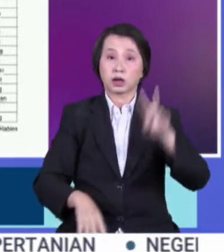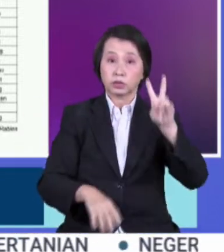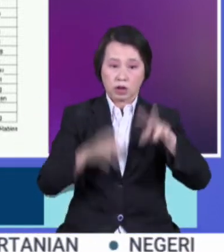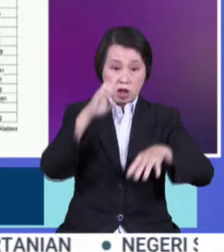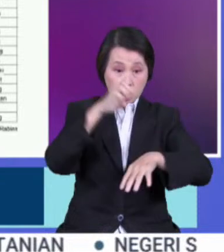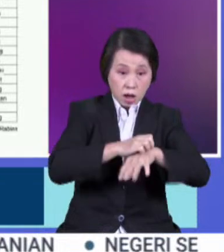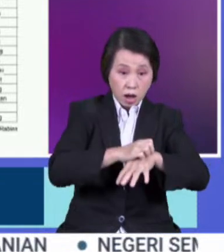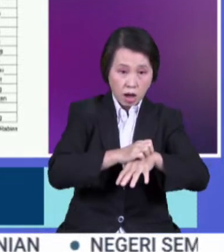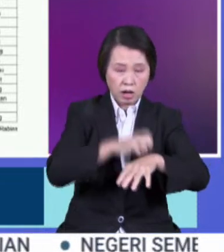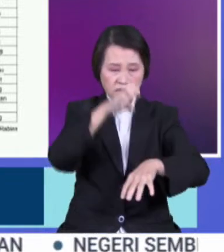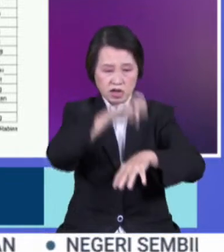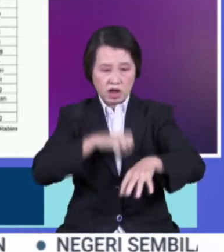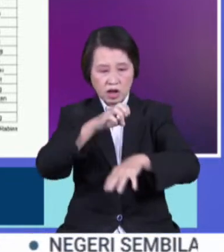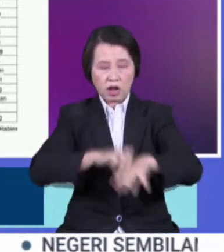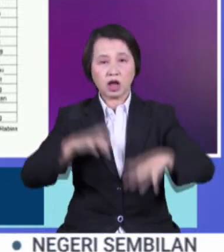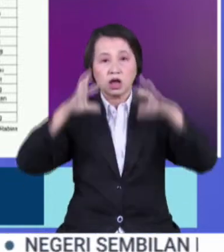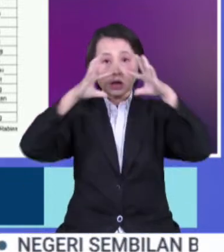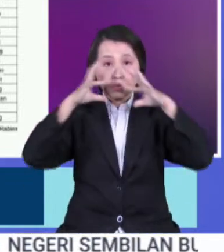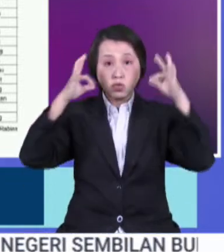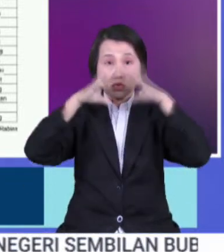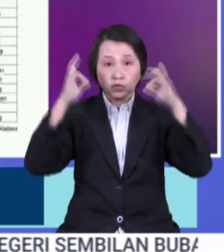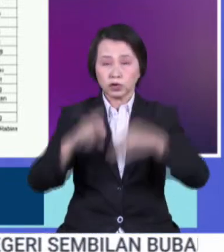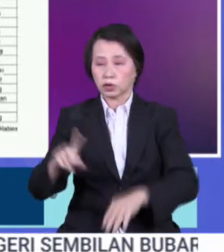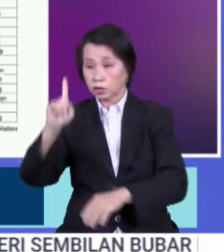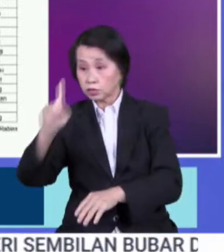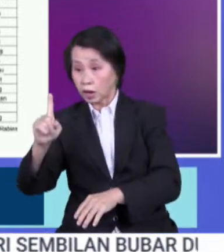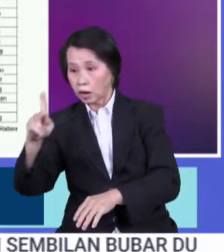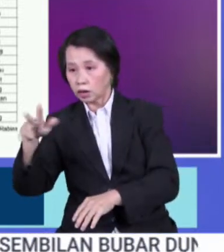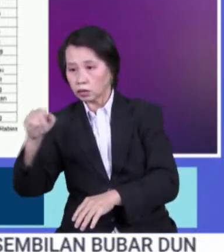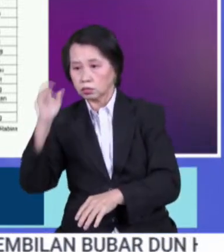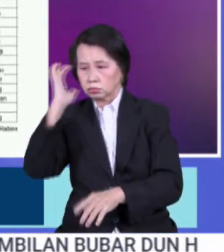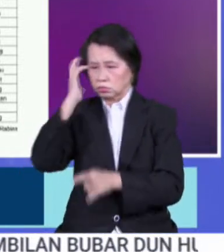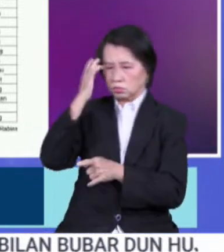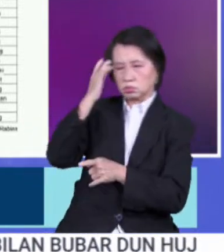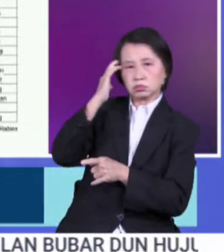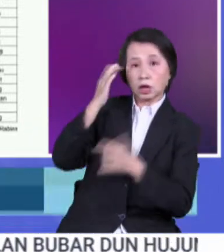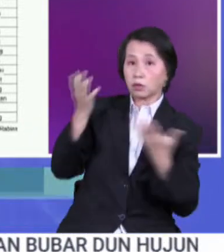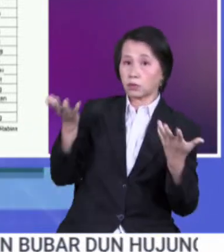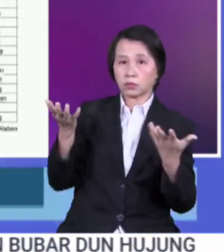digigit atau dicakar kucing, manakala 1 kes tidak diketahui.